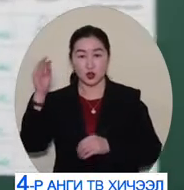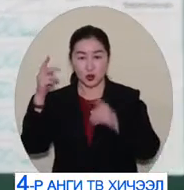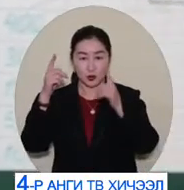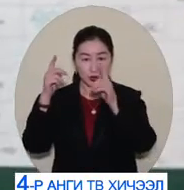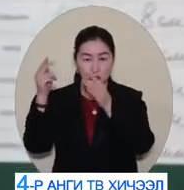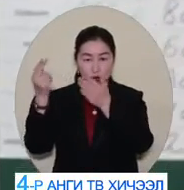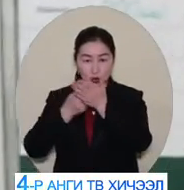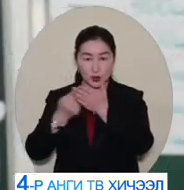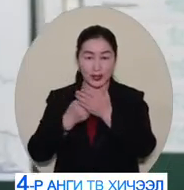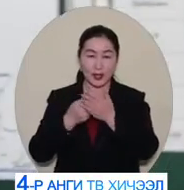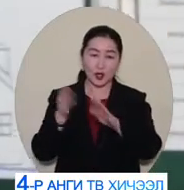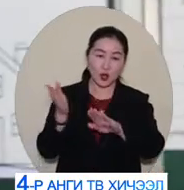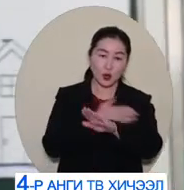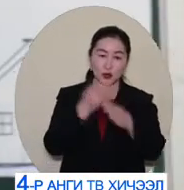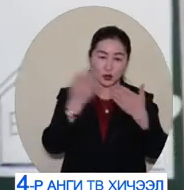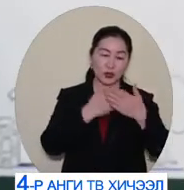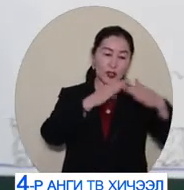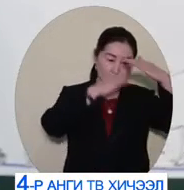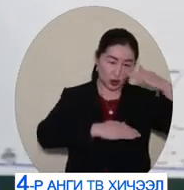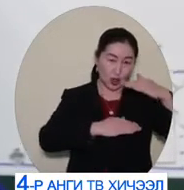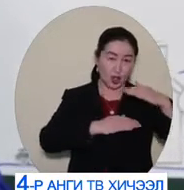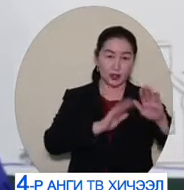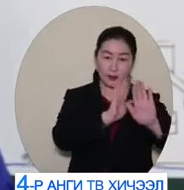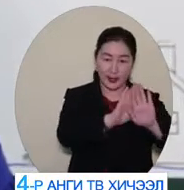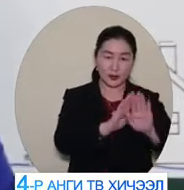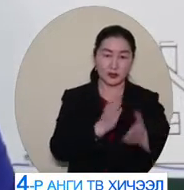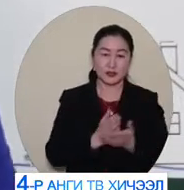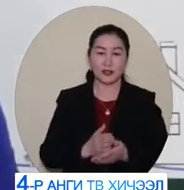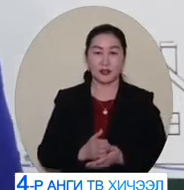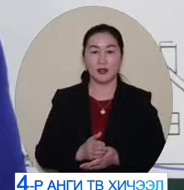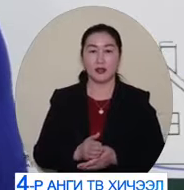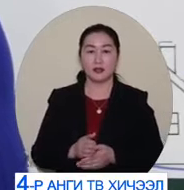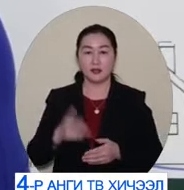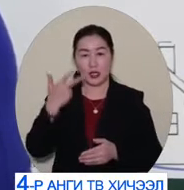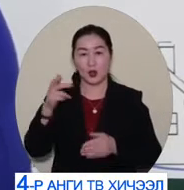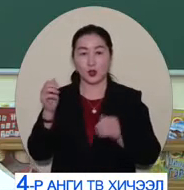зөв хавцаатай зураг маань одоо нөгөө зургийнхаа доор энд байрласан байна.